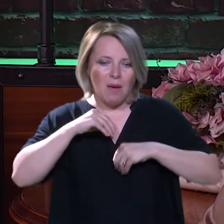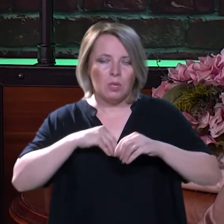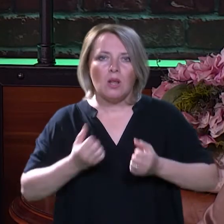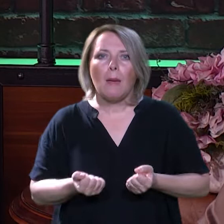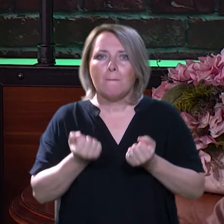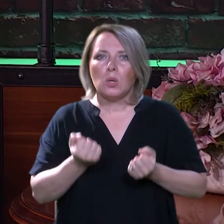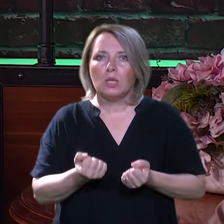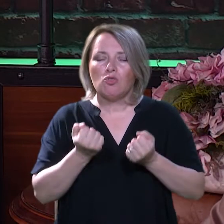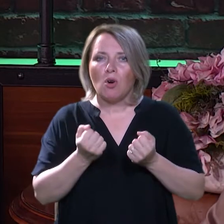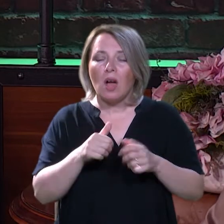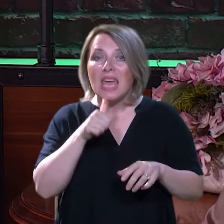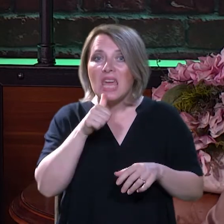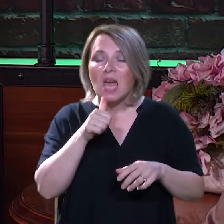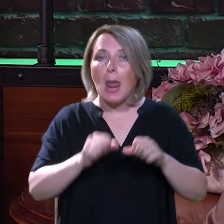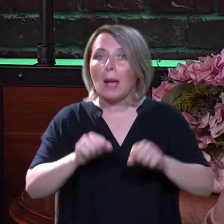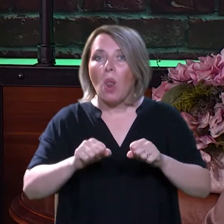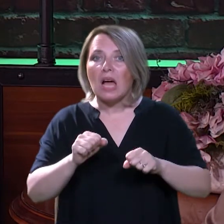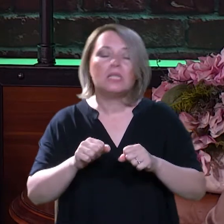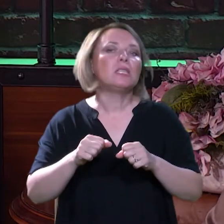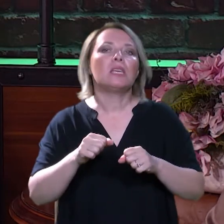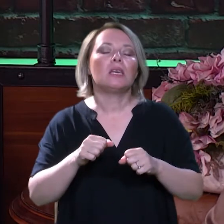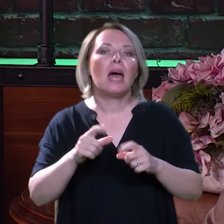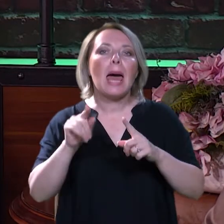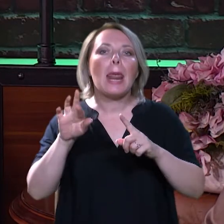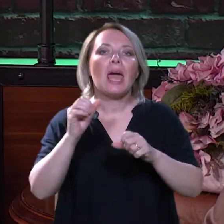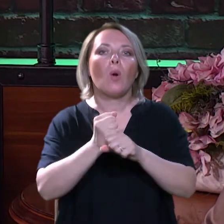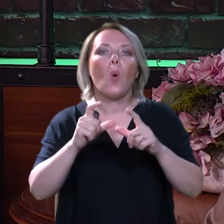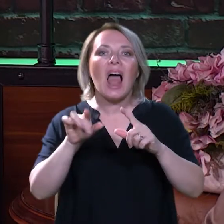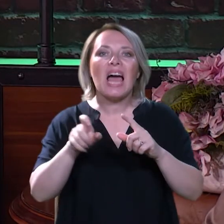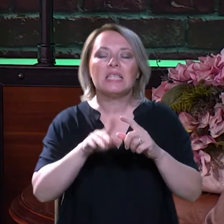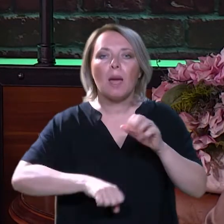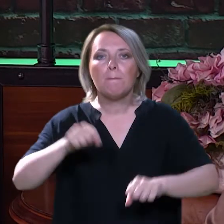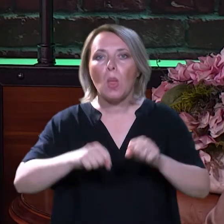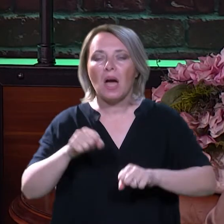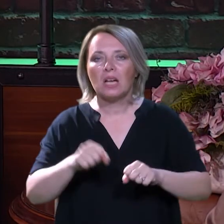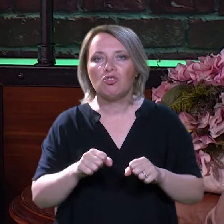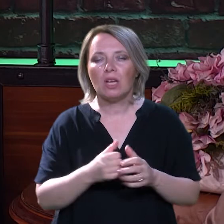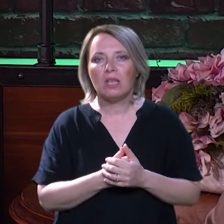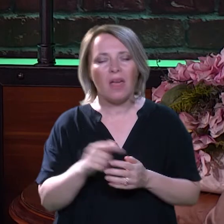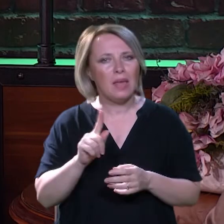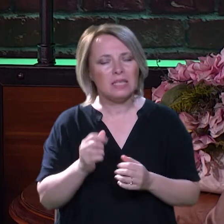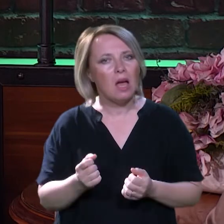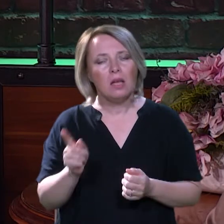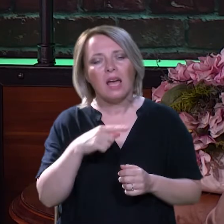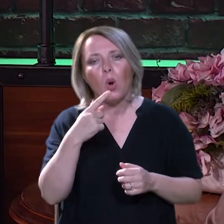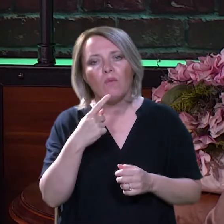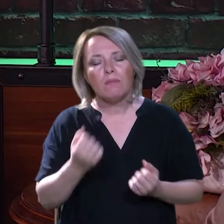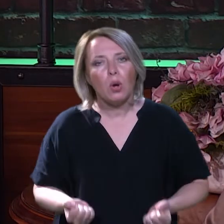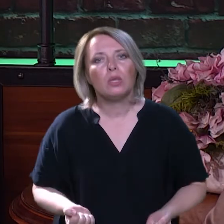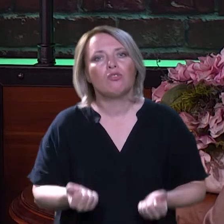poteškoćama i poteškoćama regulacije ponašanja. Ako govorimo o urednom razvoju, ako ne govorimo o djeci s teškoćama u razvoju koje već imaju nekakve